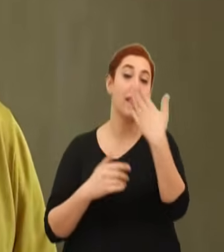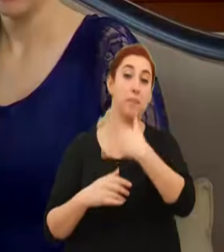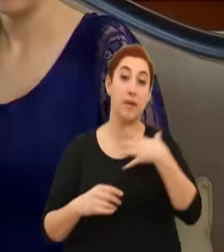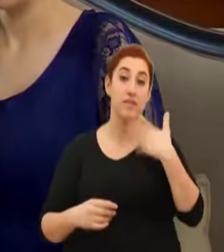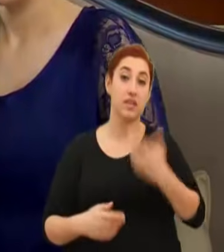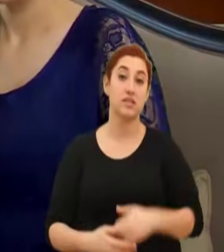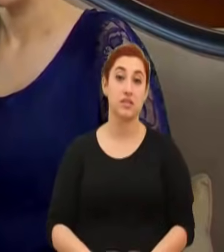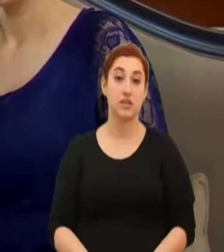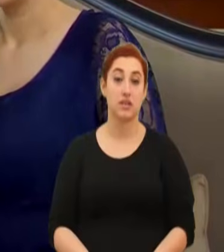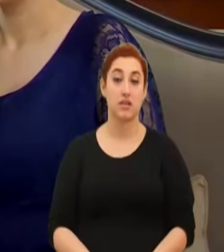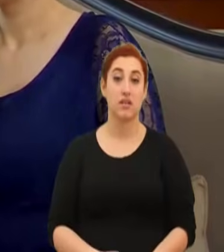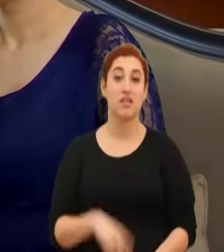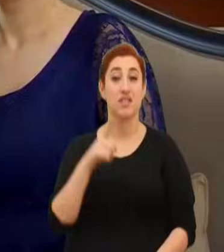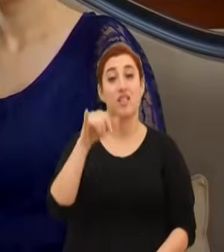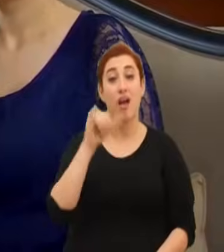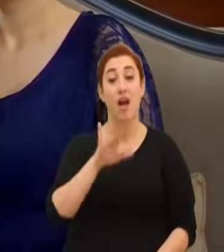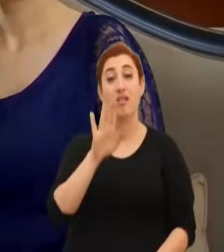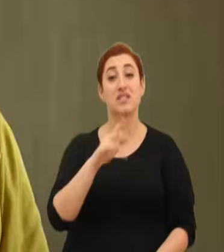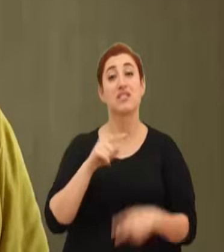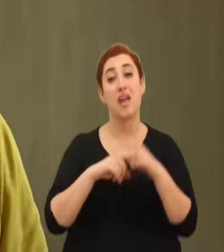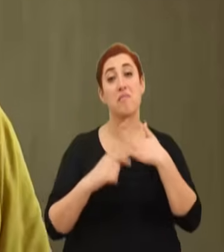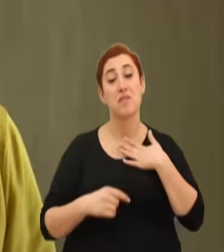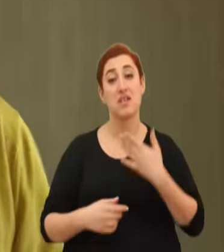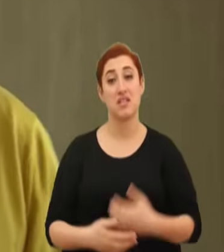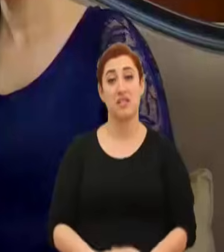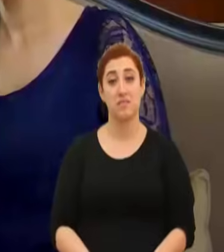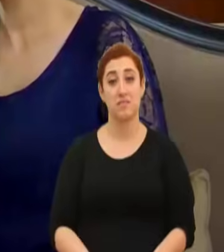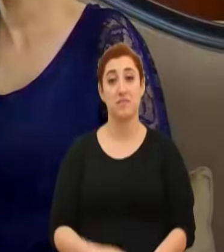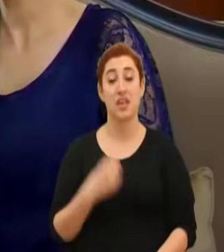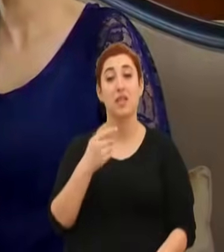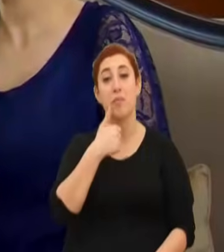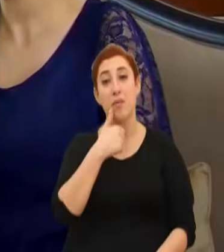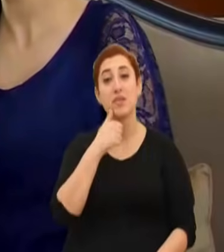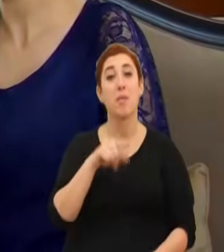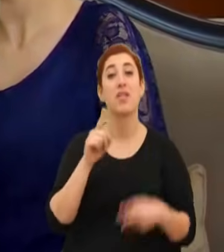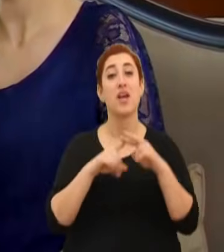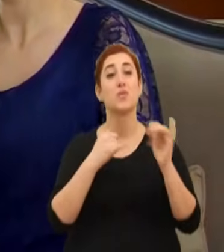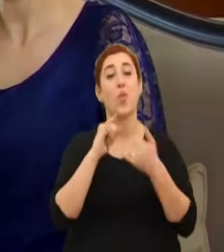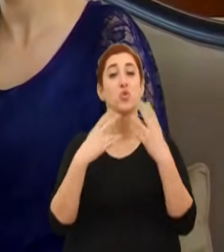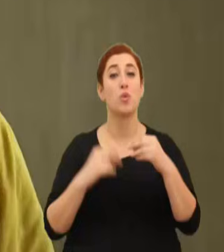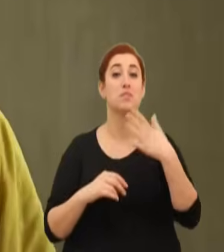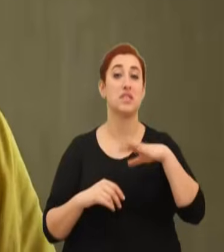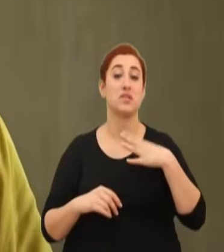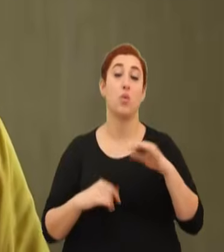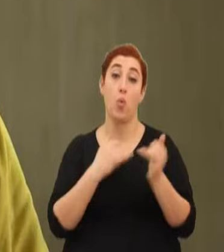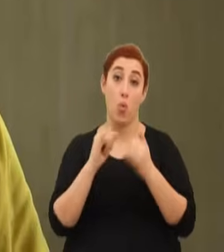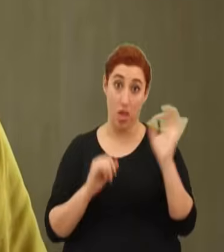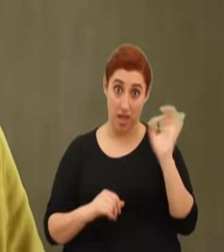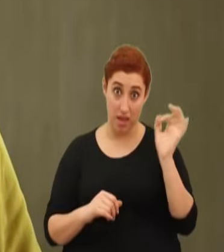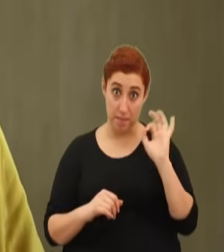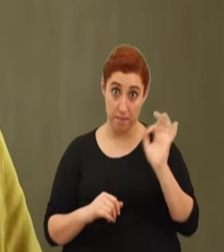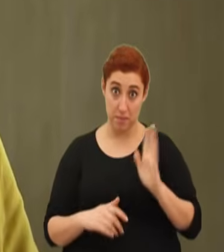anasına? Ay sen de haklısın Kemal'im. İyi de babacığım ama Nazlı oyuncu olmak istiyor. Öyle